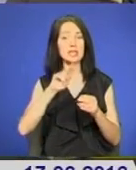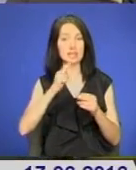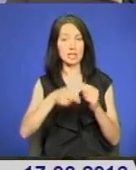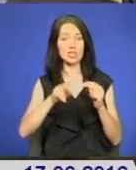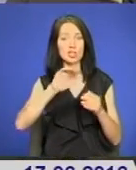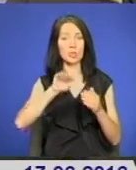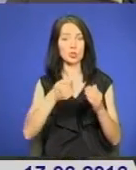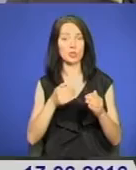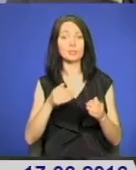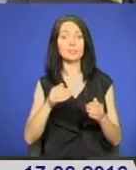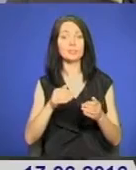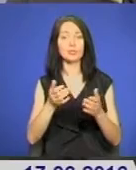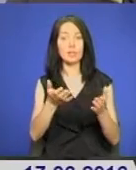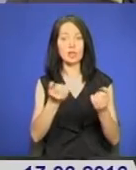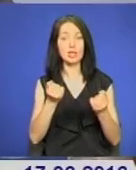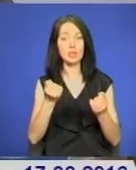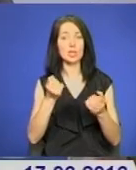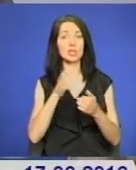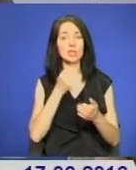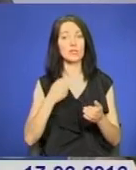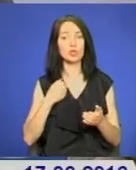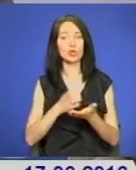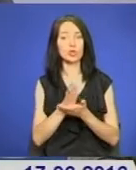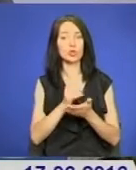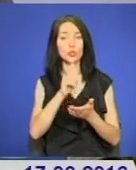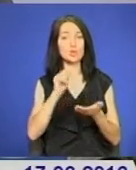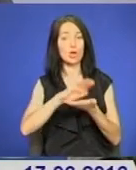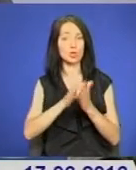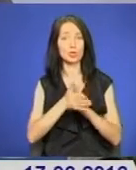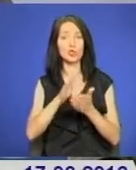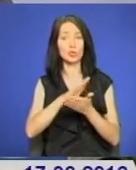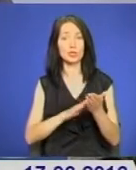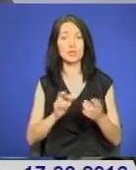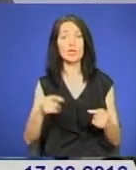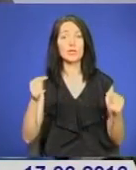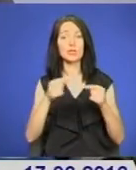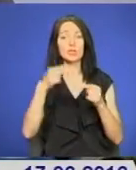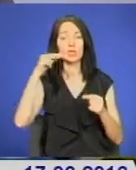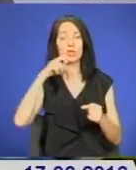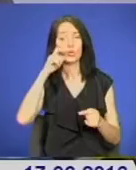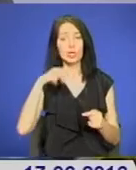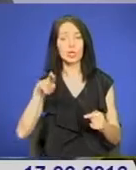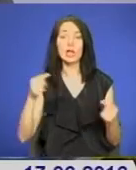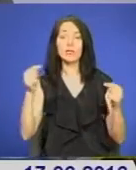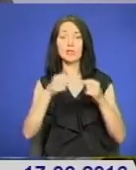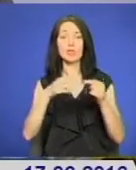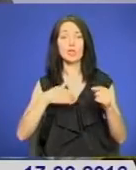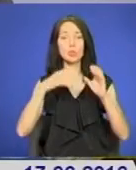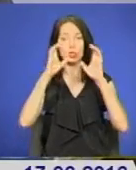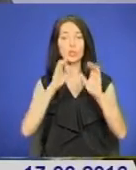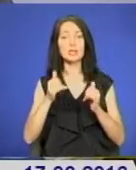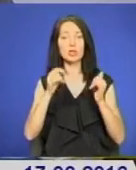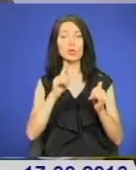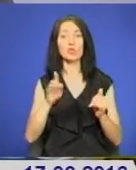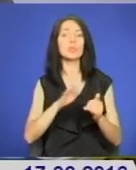військову службу за контрактом триває. Як визначив президент України, як визначено в нашому законодавстві, для того, щоб не